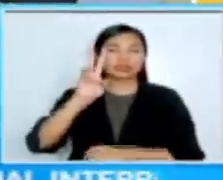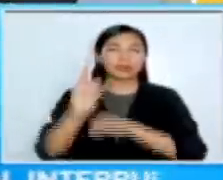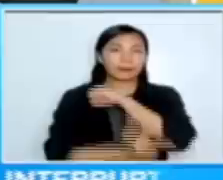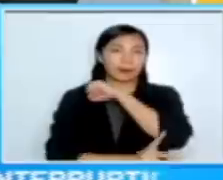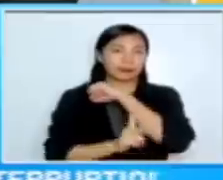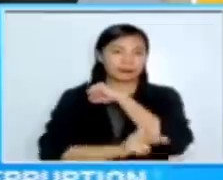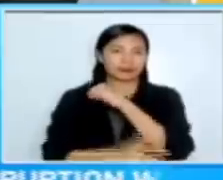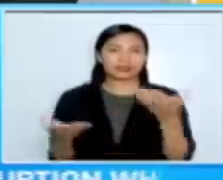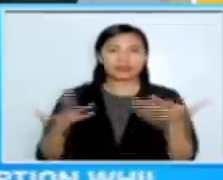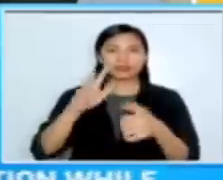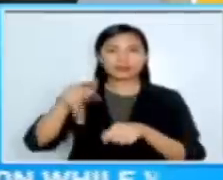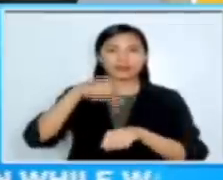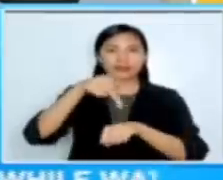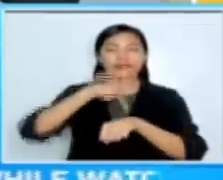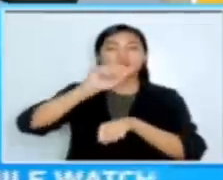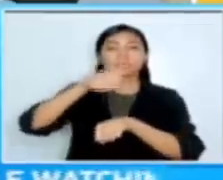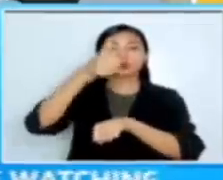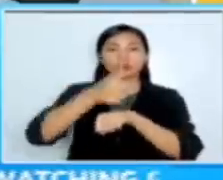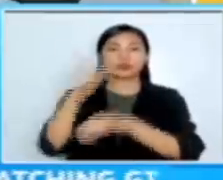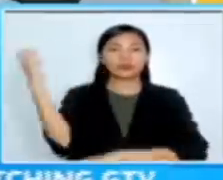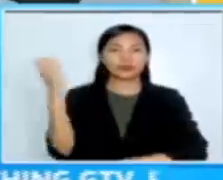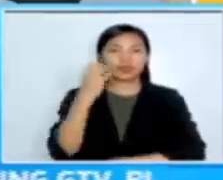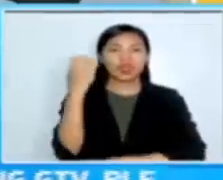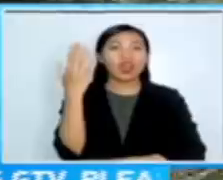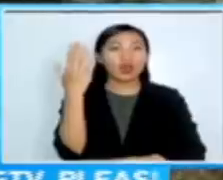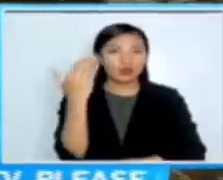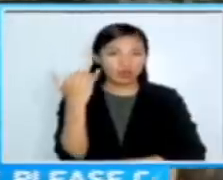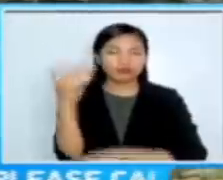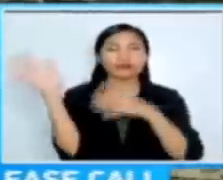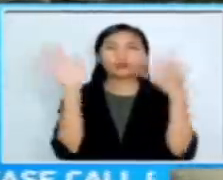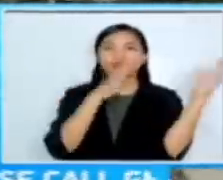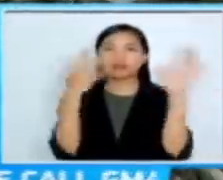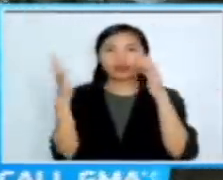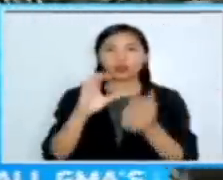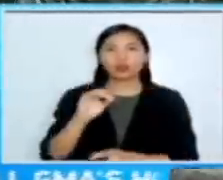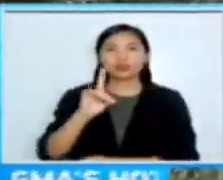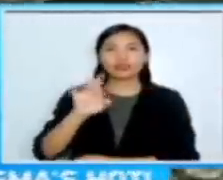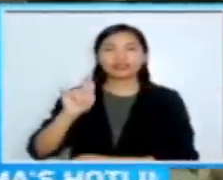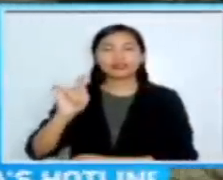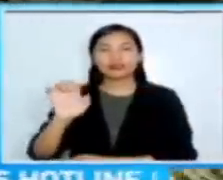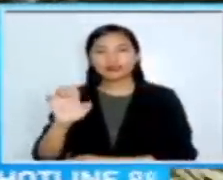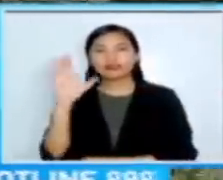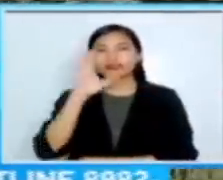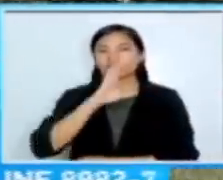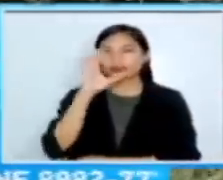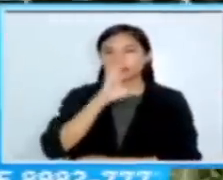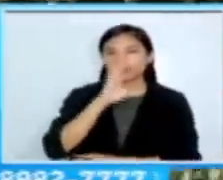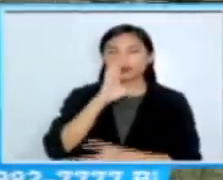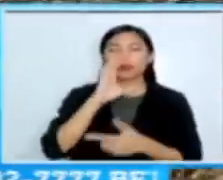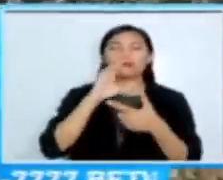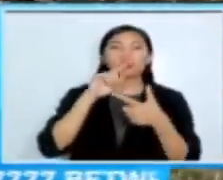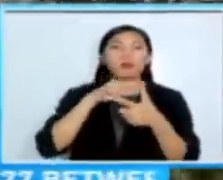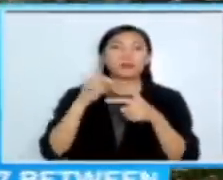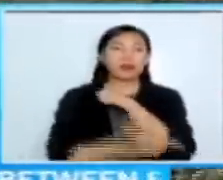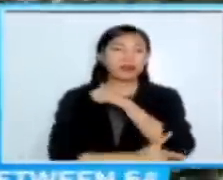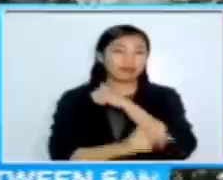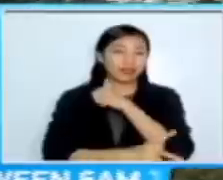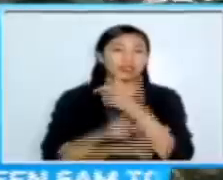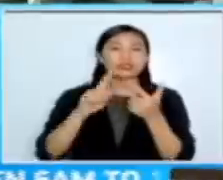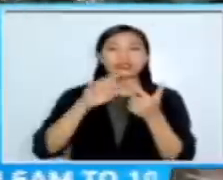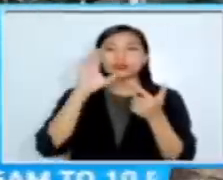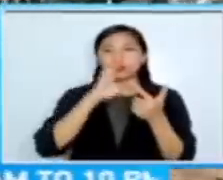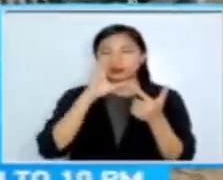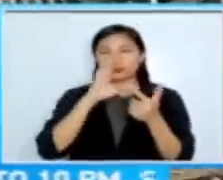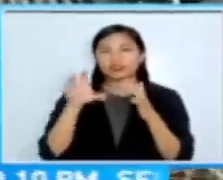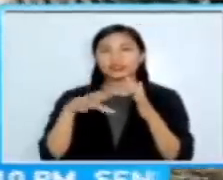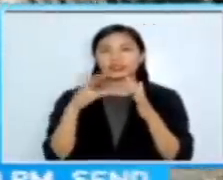matinding pananalasa ng bagyong Odette. Kabilang po dyan ang Cebu Province, Cebu City, Bohol, Butuan City,